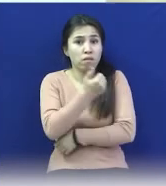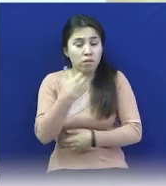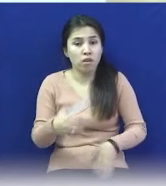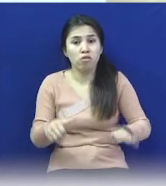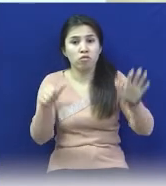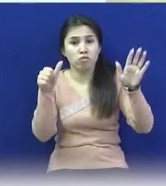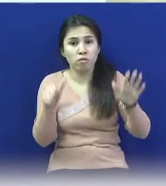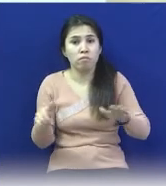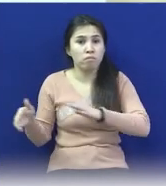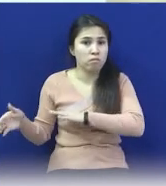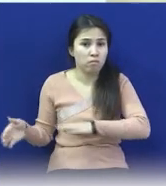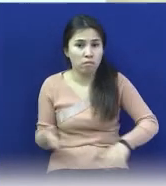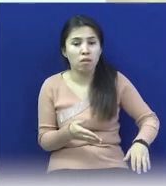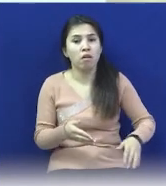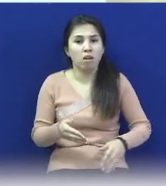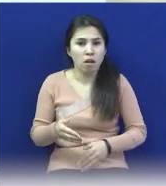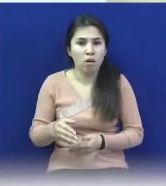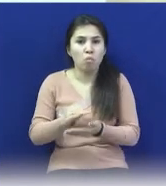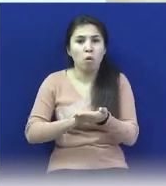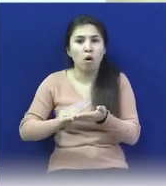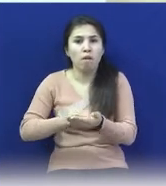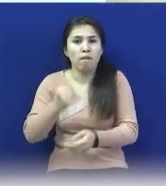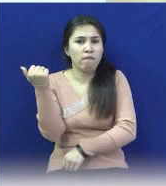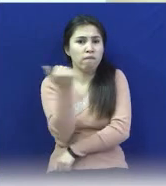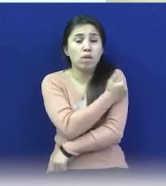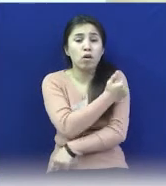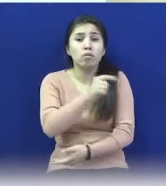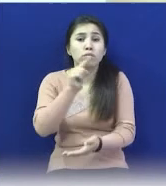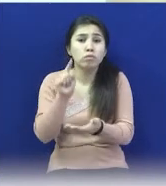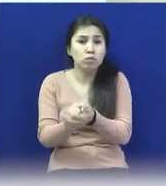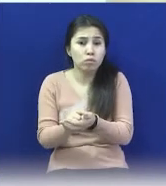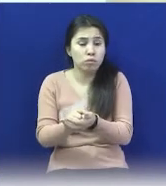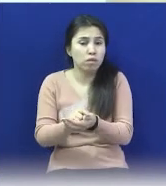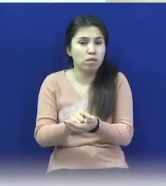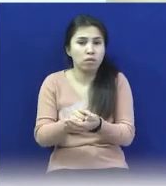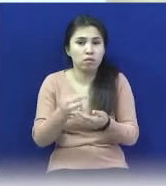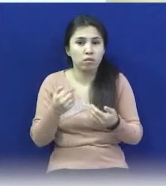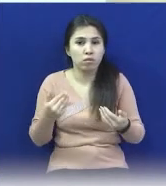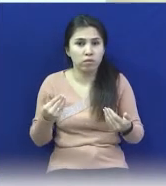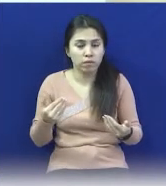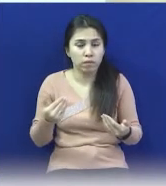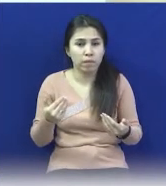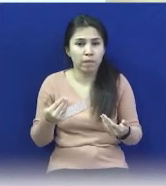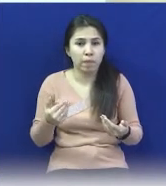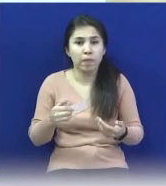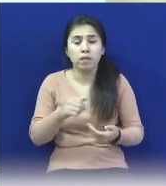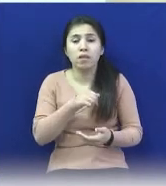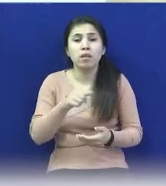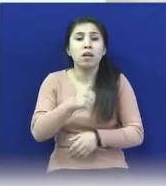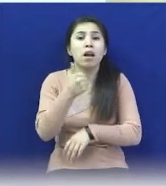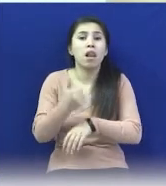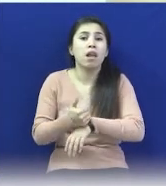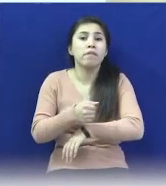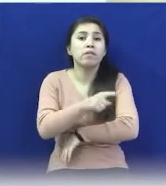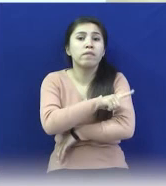этого года вакцинация взрослого населения. В области имеется достаточный арсенал вакцин, проводится информационно-разъяснительная работа с населением.